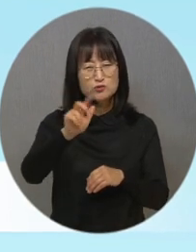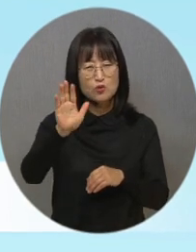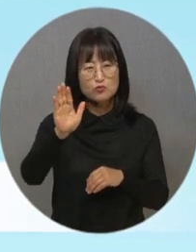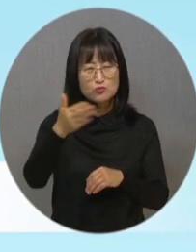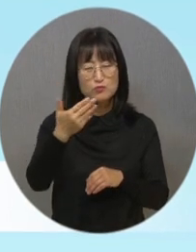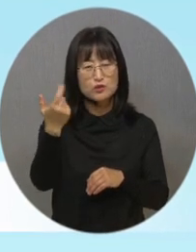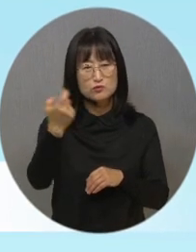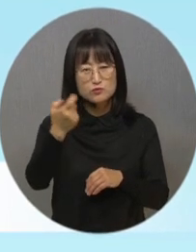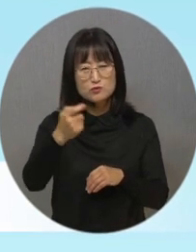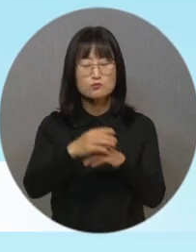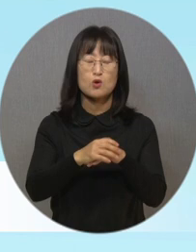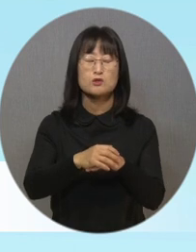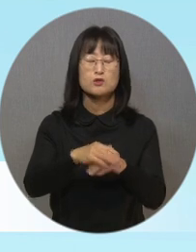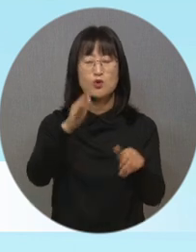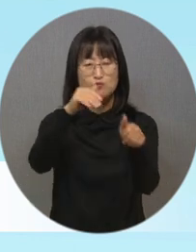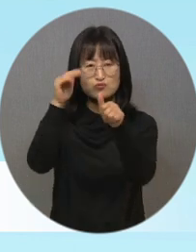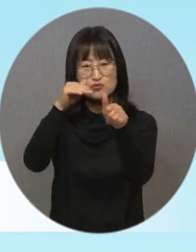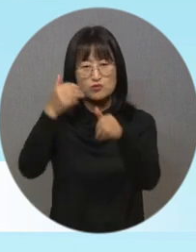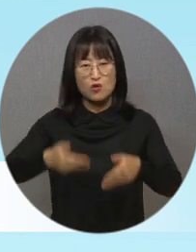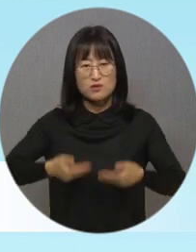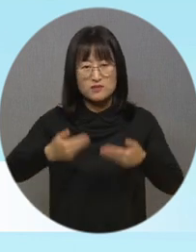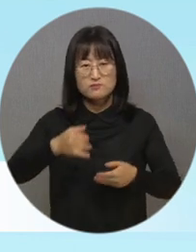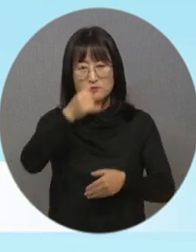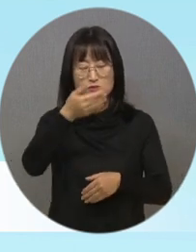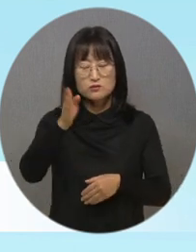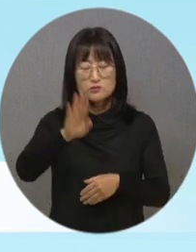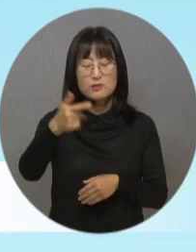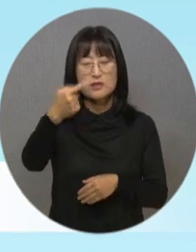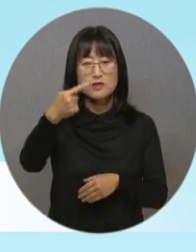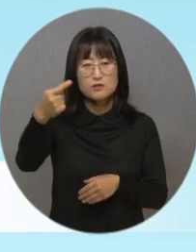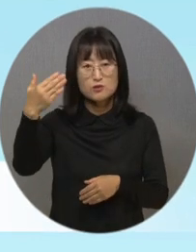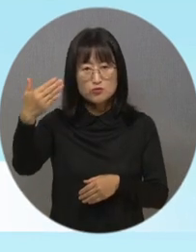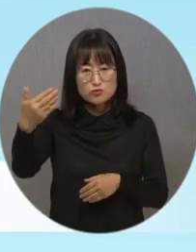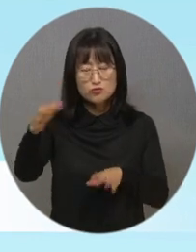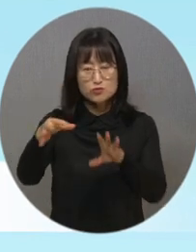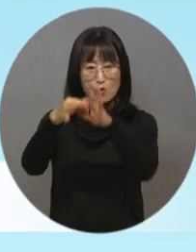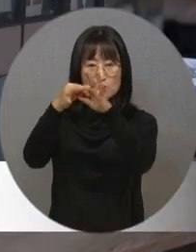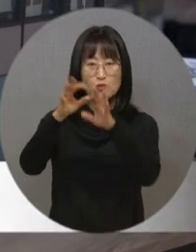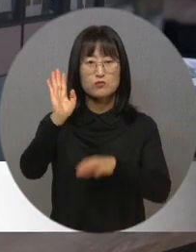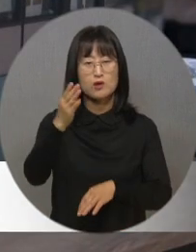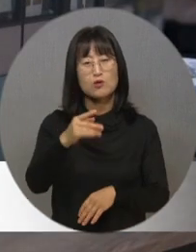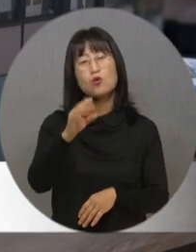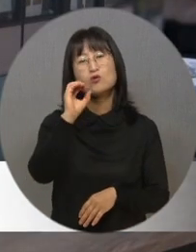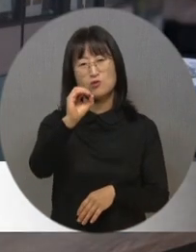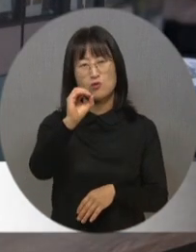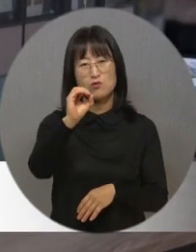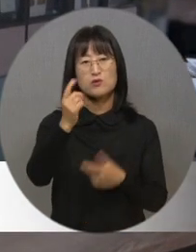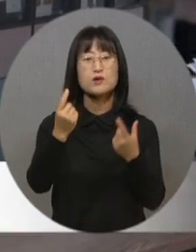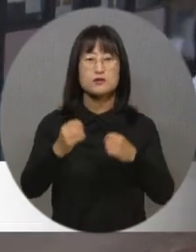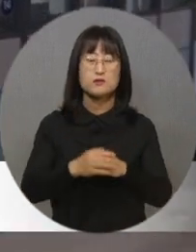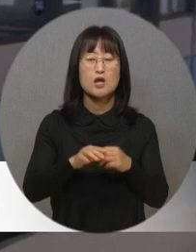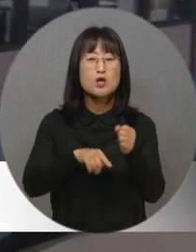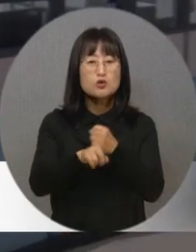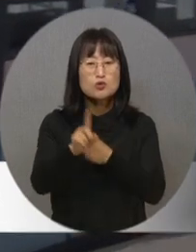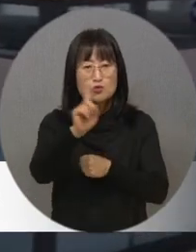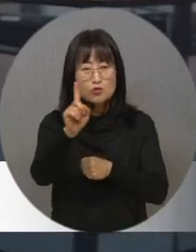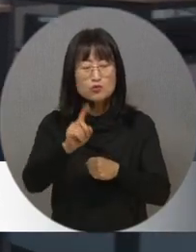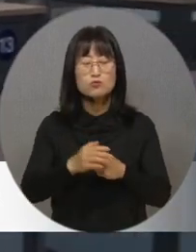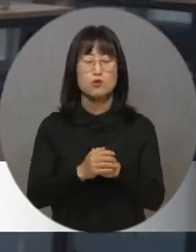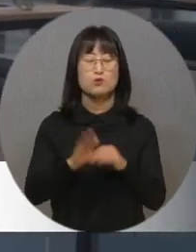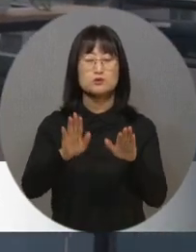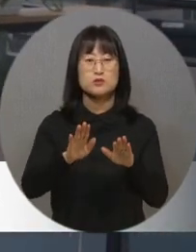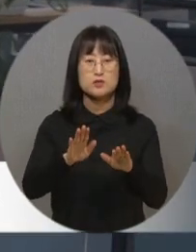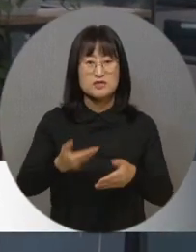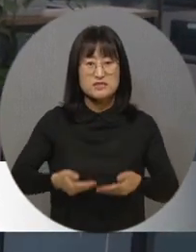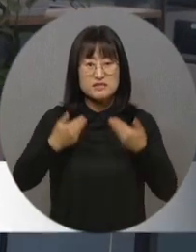세권의 응급 호출이 발생했으나 119 연계 건수는 권이었습니다이 같은 현상의 원인으로 현재 응급